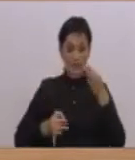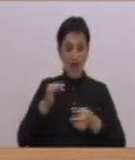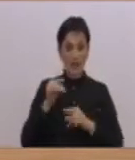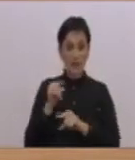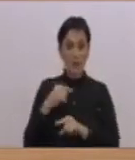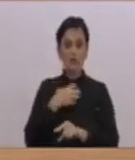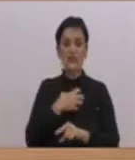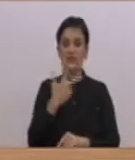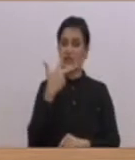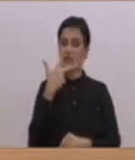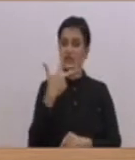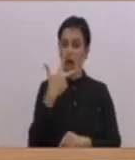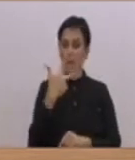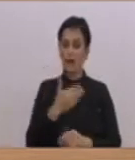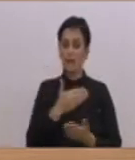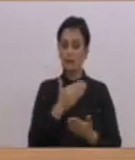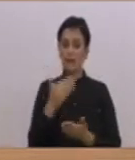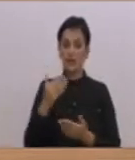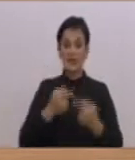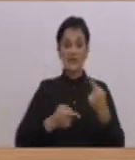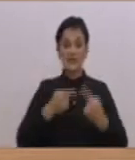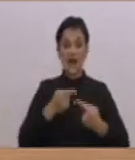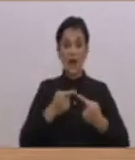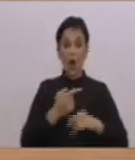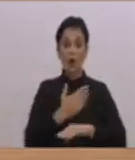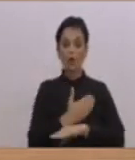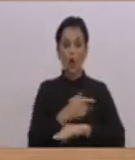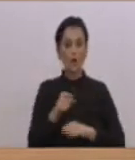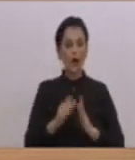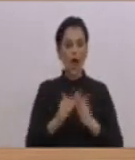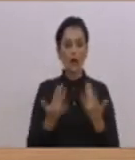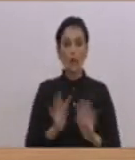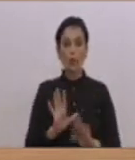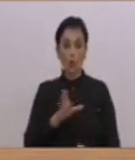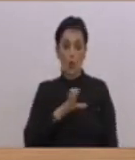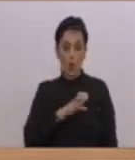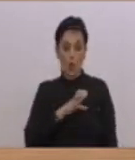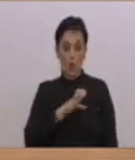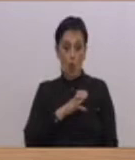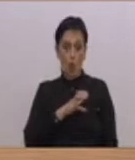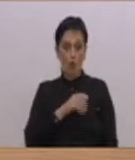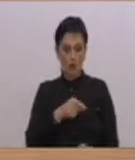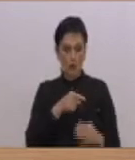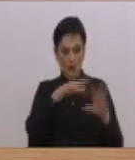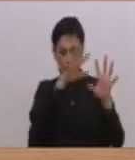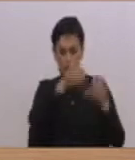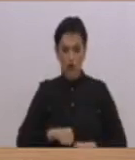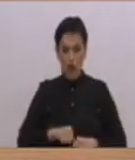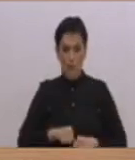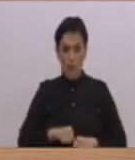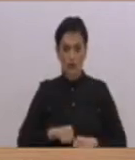ძირითადი სამი პრეტენზია, რომ სადაო ნორმები არ მოითხოვენ იმ ქონების პოტენციურად